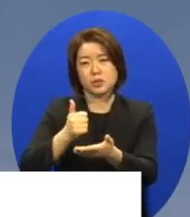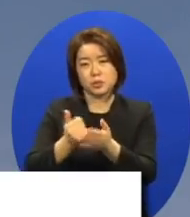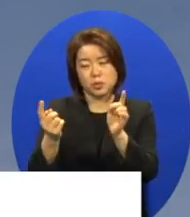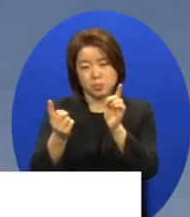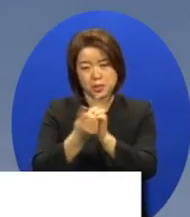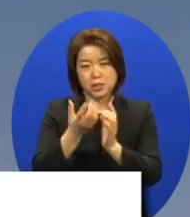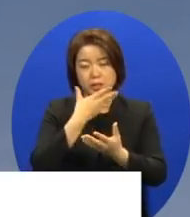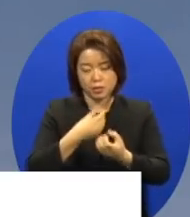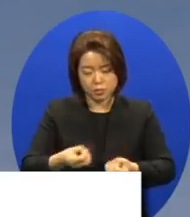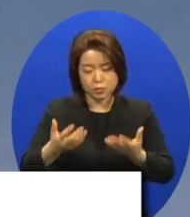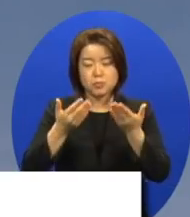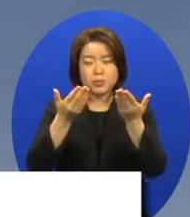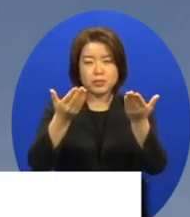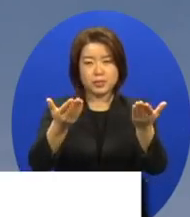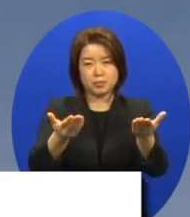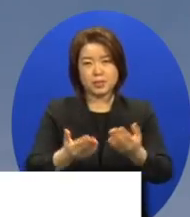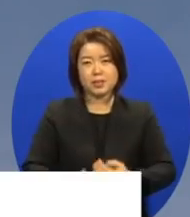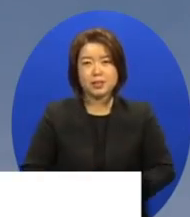축복합니다